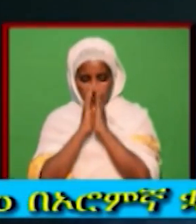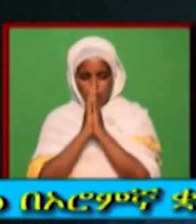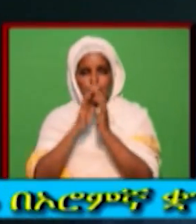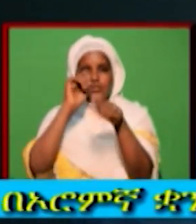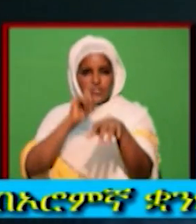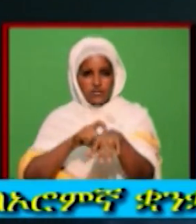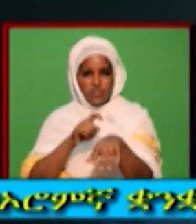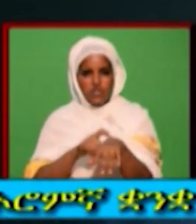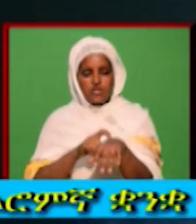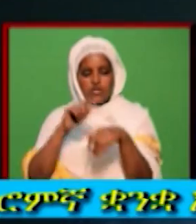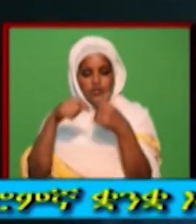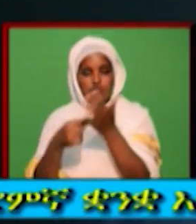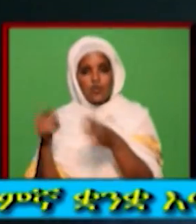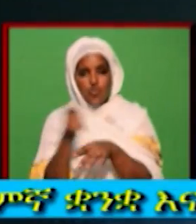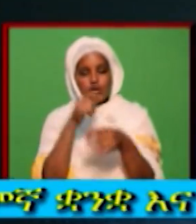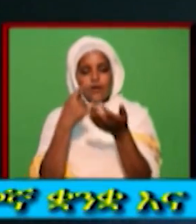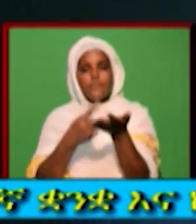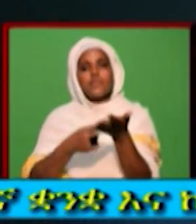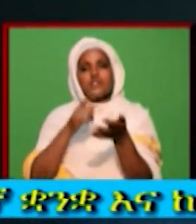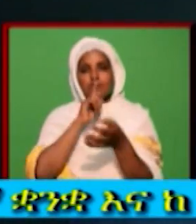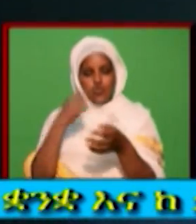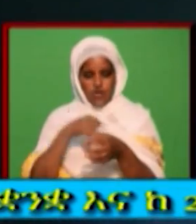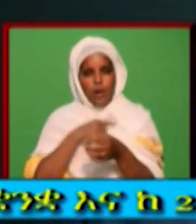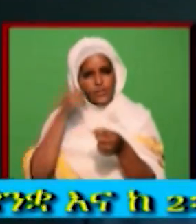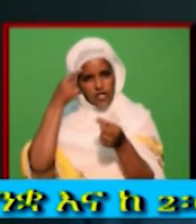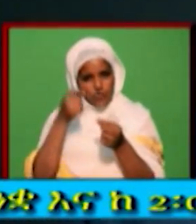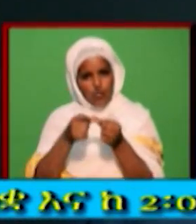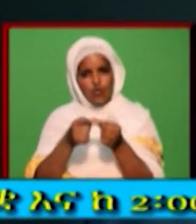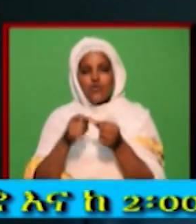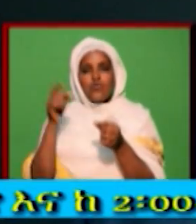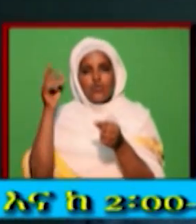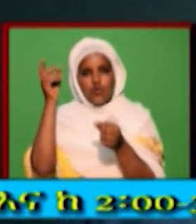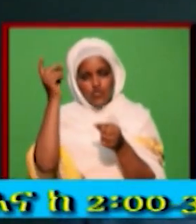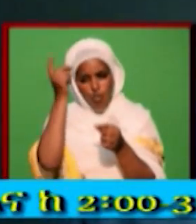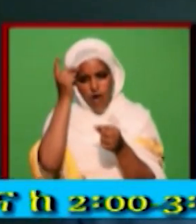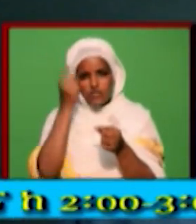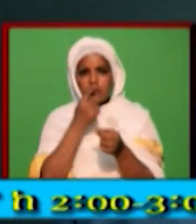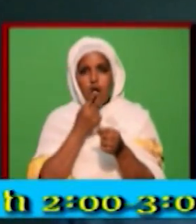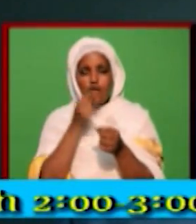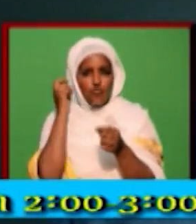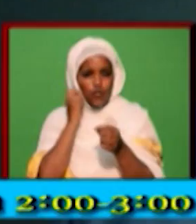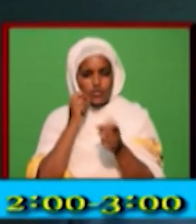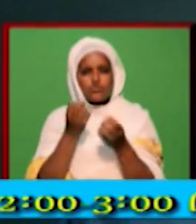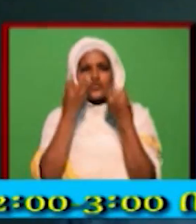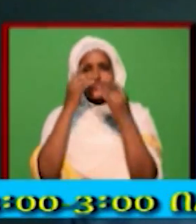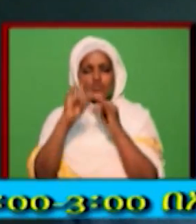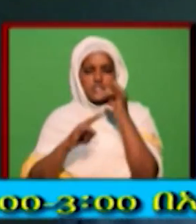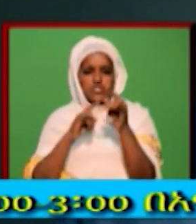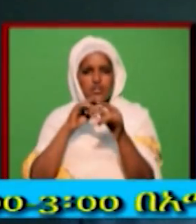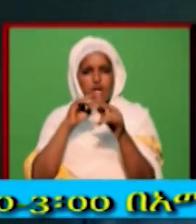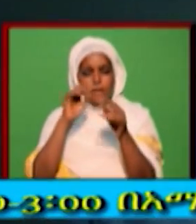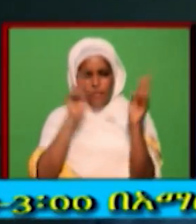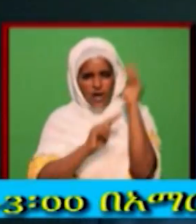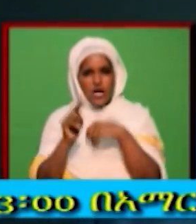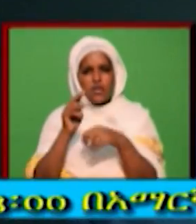يسألوت وقت سلونة بزينو يمن الناس وو يهانس أفكرك أخونم بزور سلمة كرامس كل